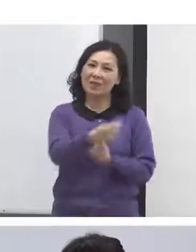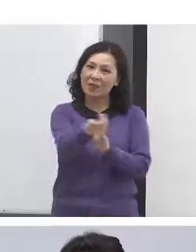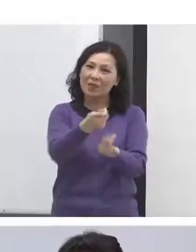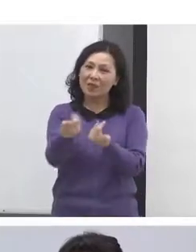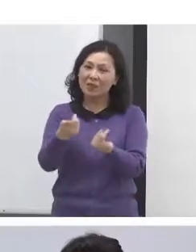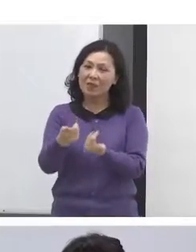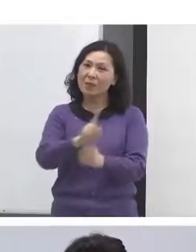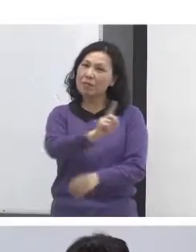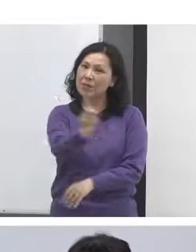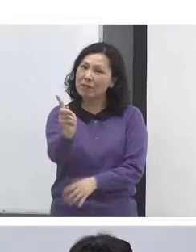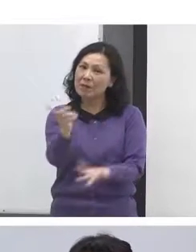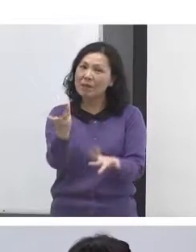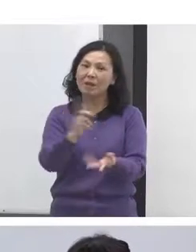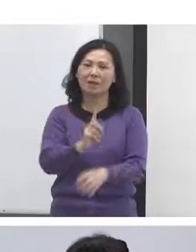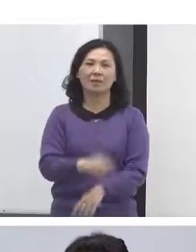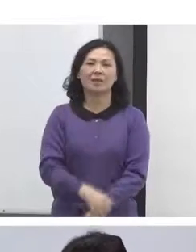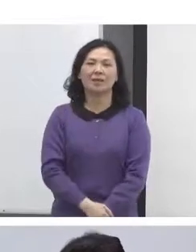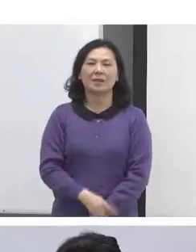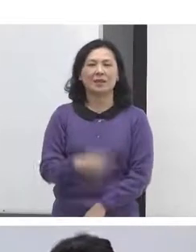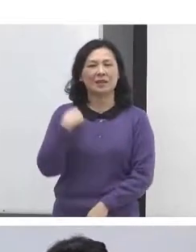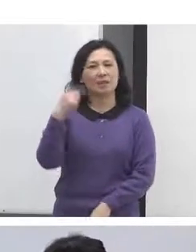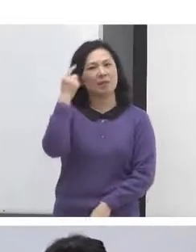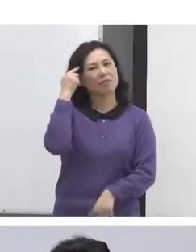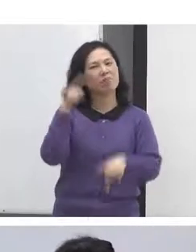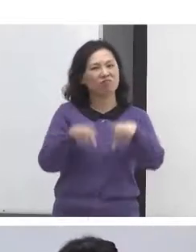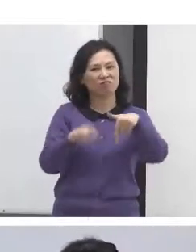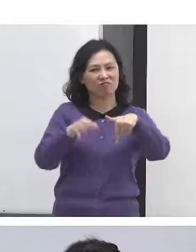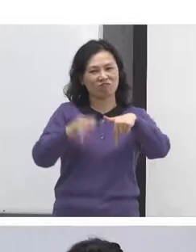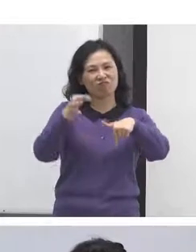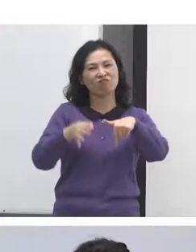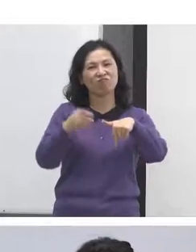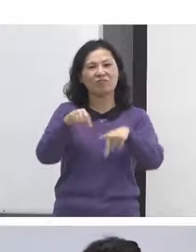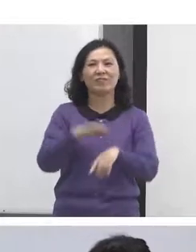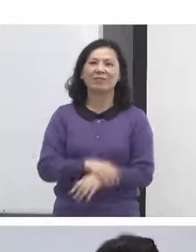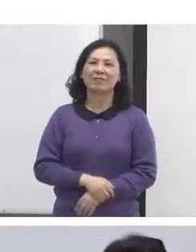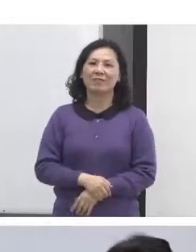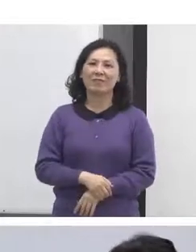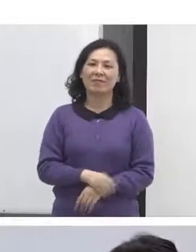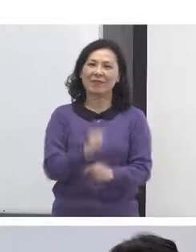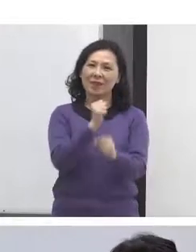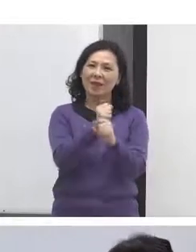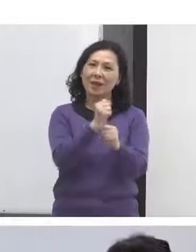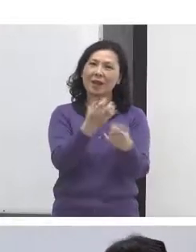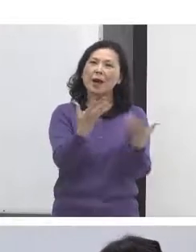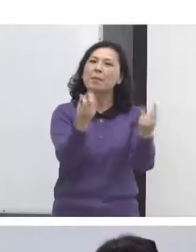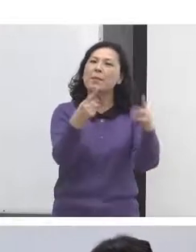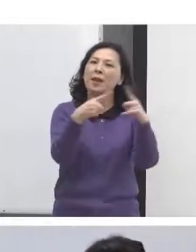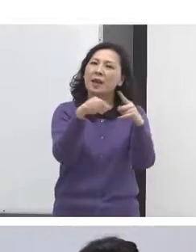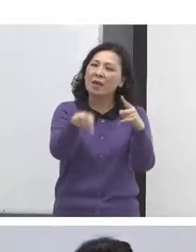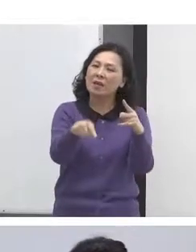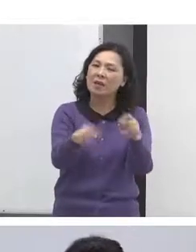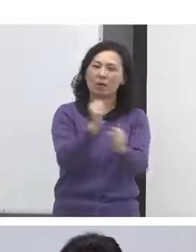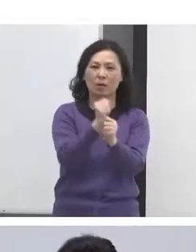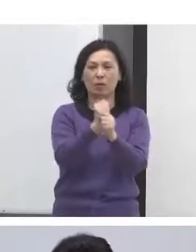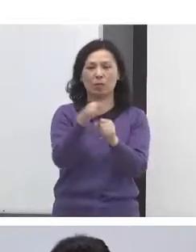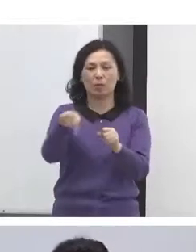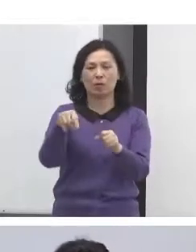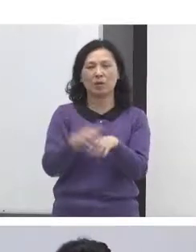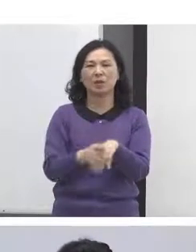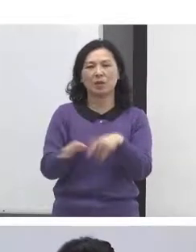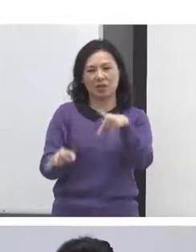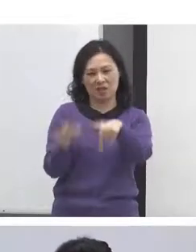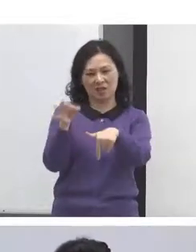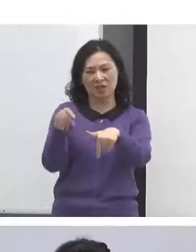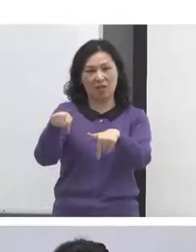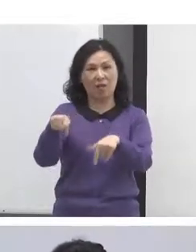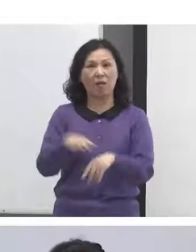分配什么？是分配价值啊，就是生产这个没有人生产出来的这些 values。那这个价